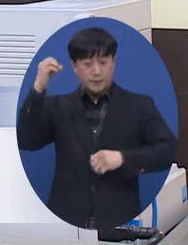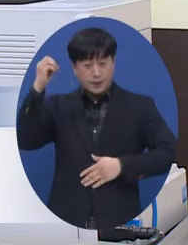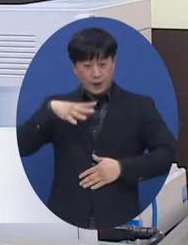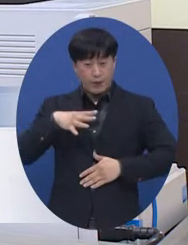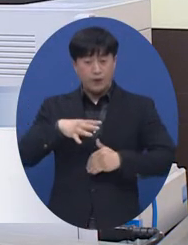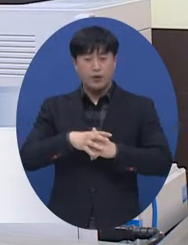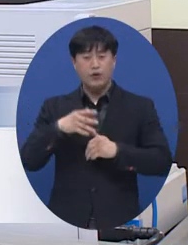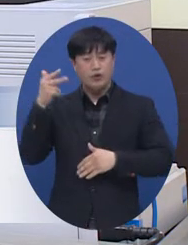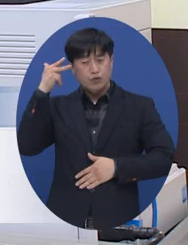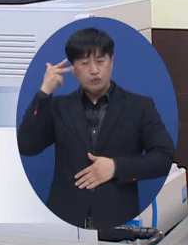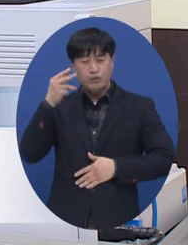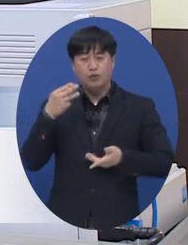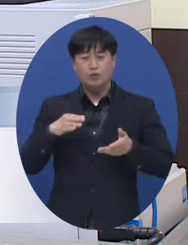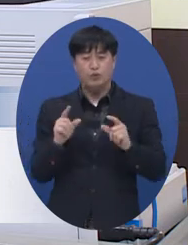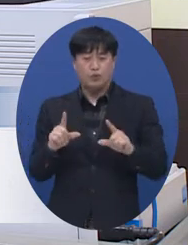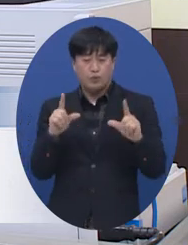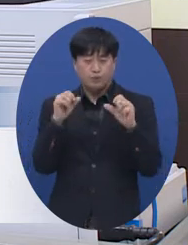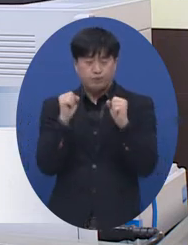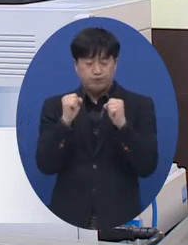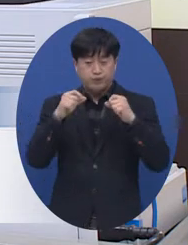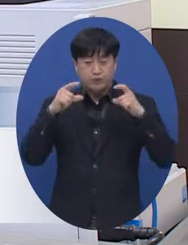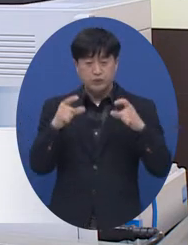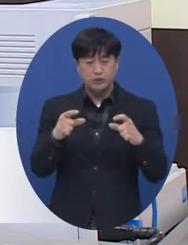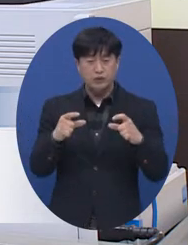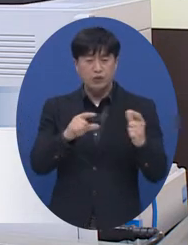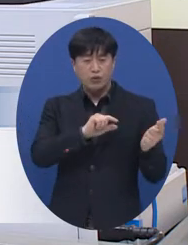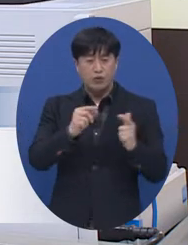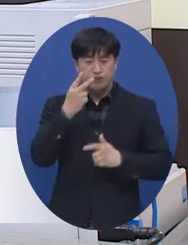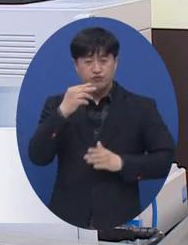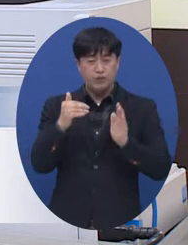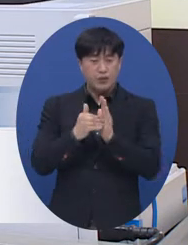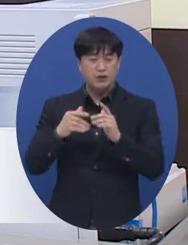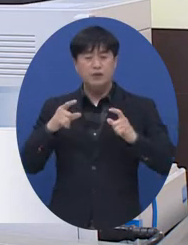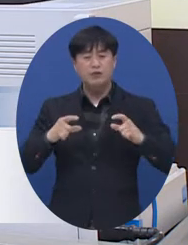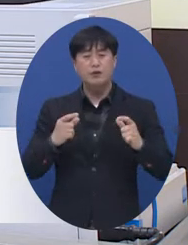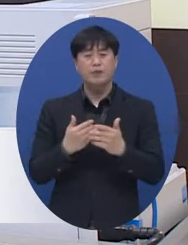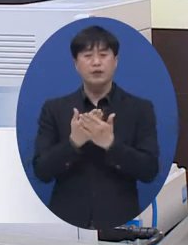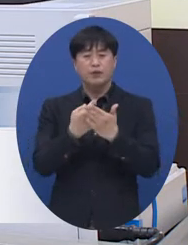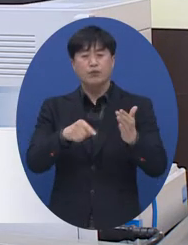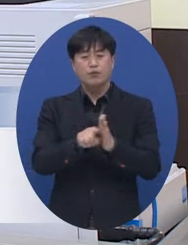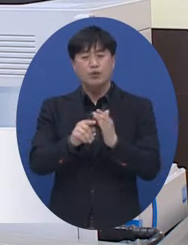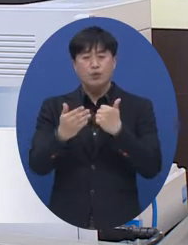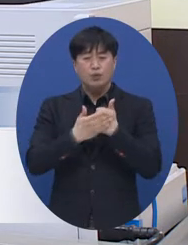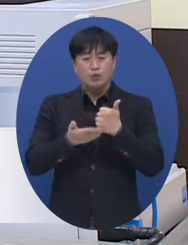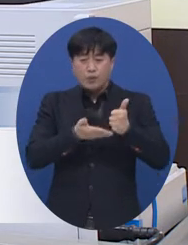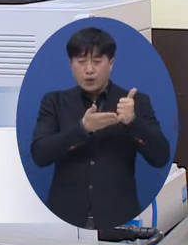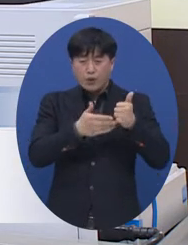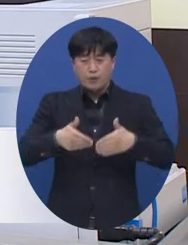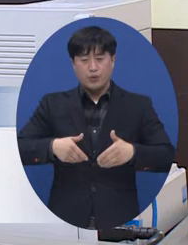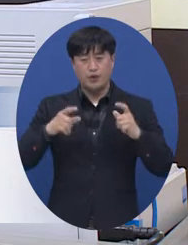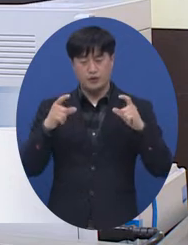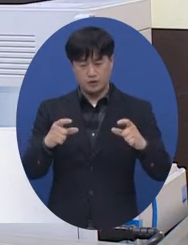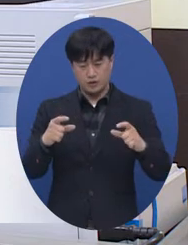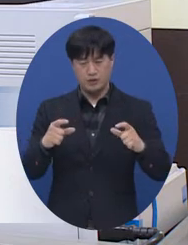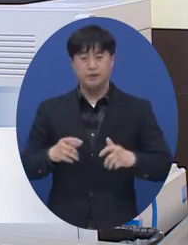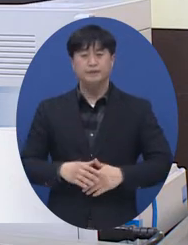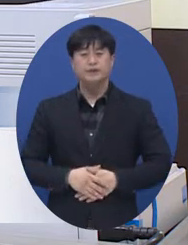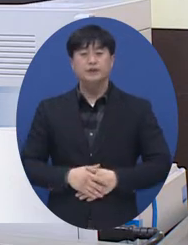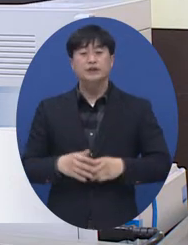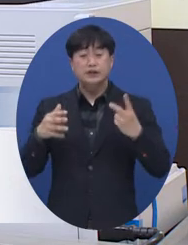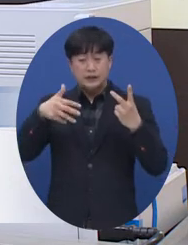경기도 동북부 지역은 각종 중초 끼 대로 지역발전을 위한 지원과 배려가 필요한